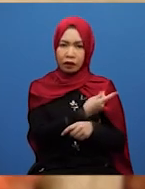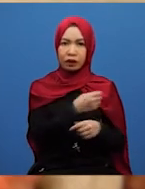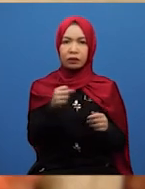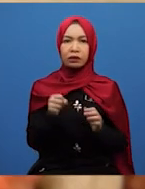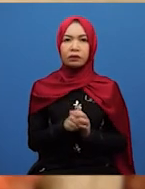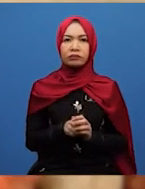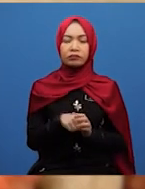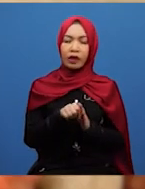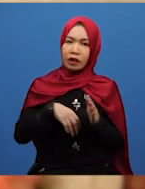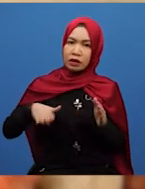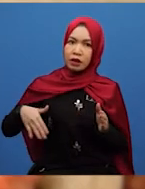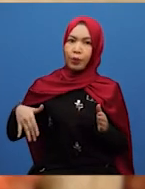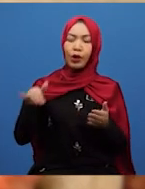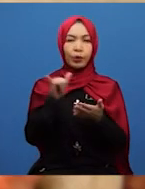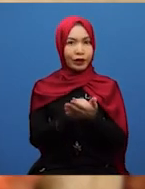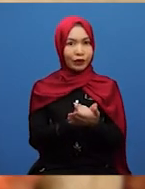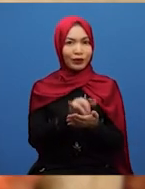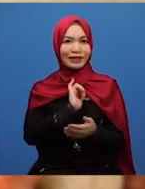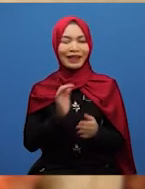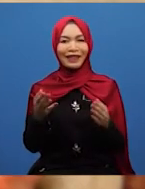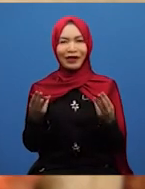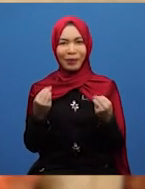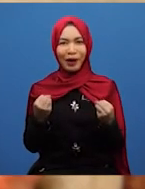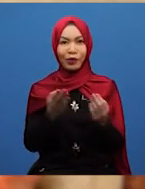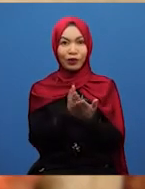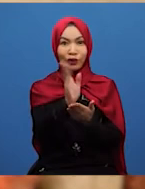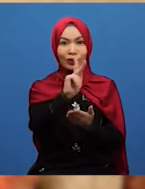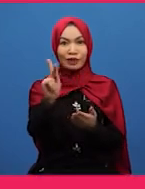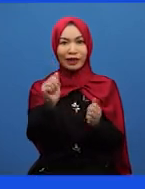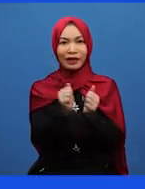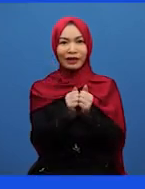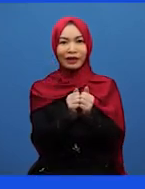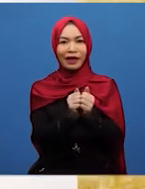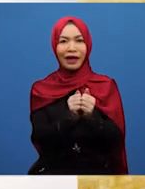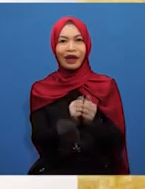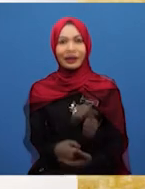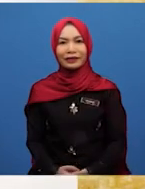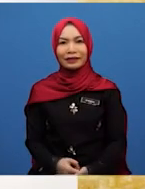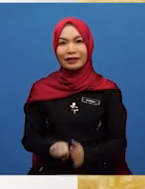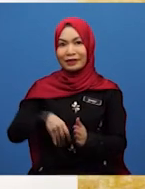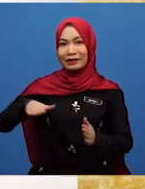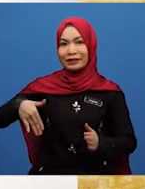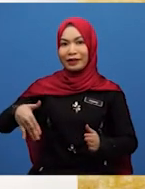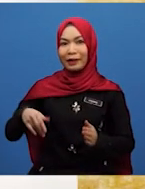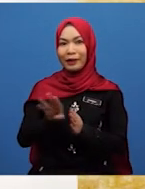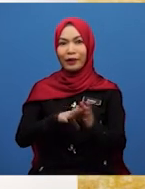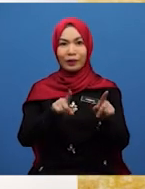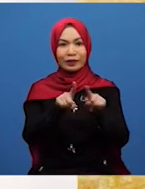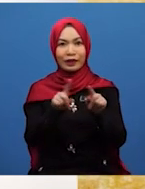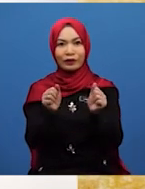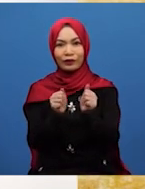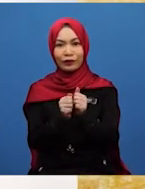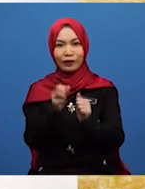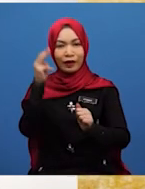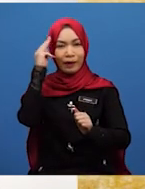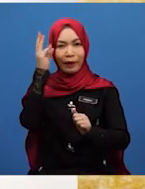Sebelum kita teruskan dengan latihan, sila lihat dulu video ini. Sebelum bersatu dengan tanah Melayu serta